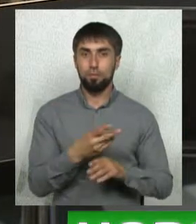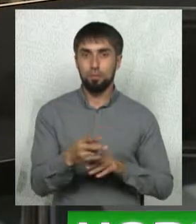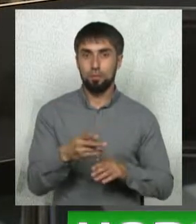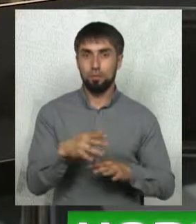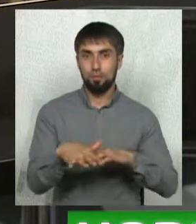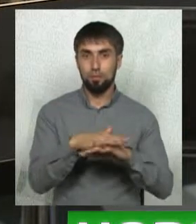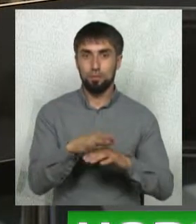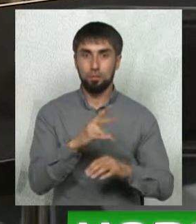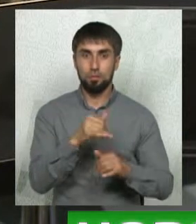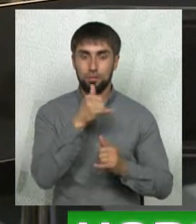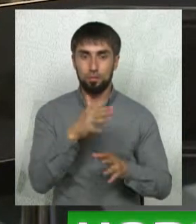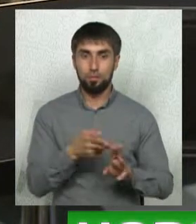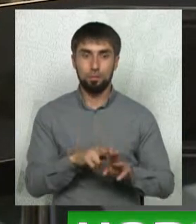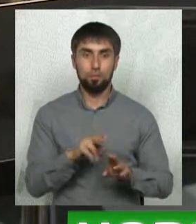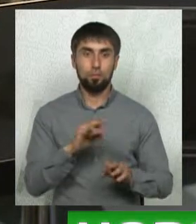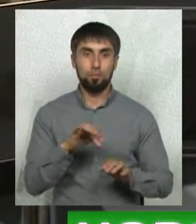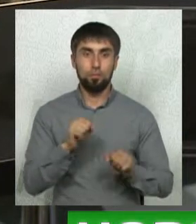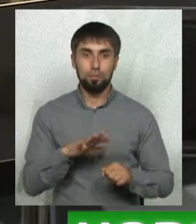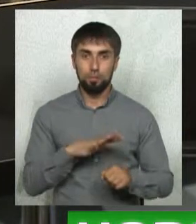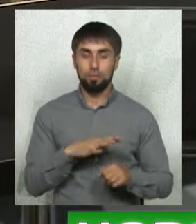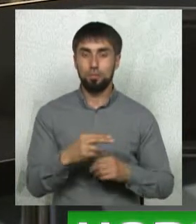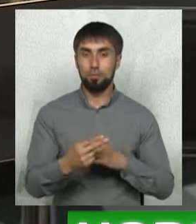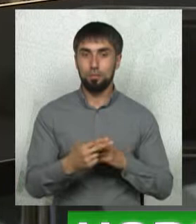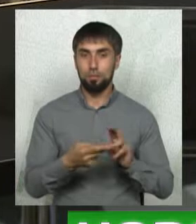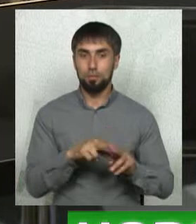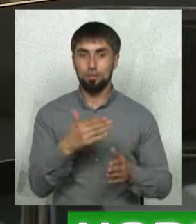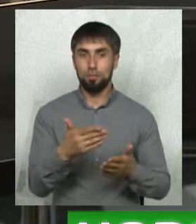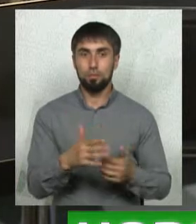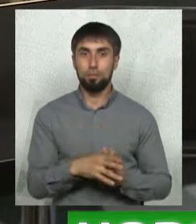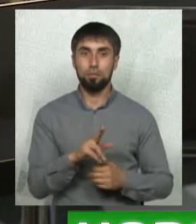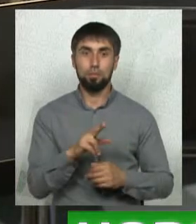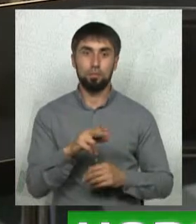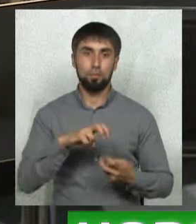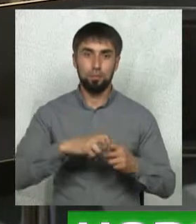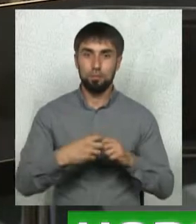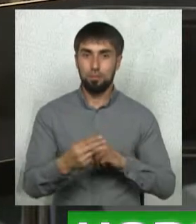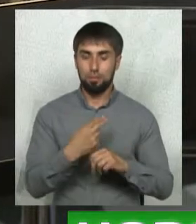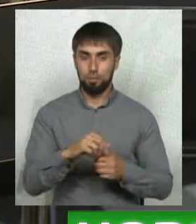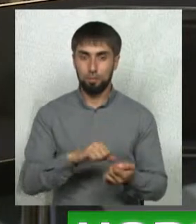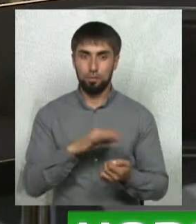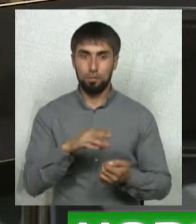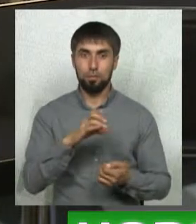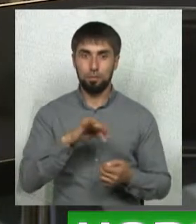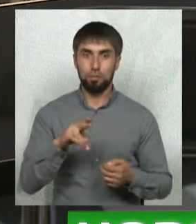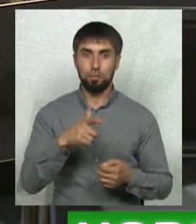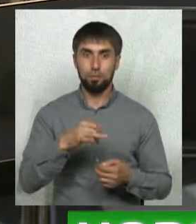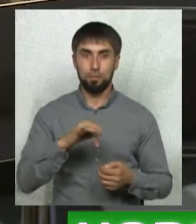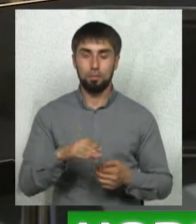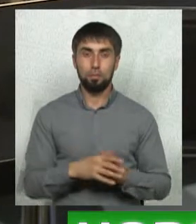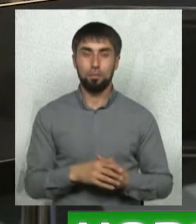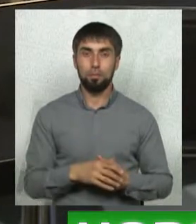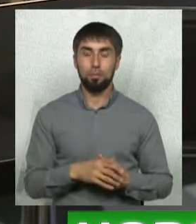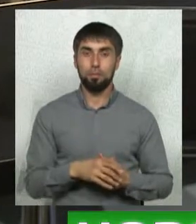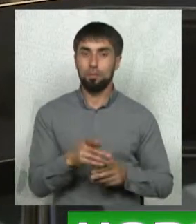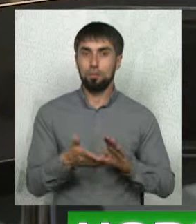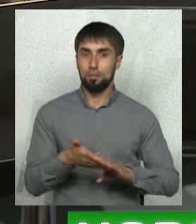они могут. Хотя они, может, и вылечились от такой проблемы, как наркомания, но от СПИДа, от гепатита они не смогли избавиться.